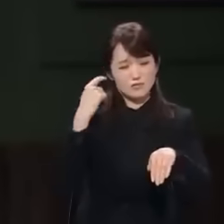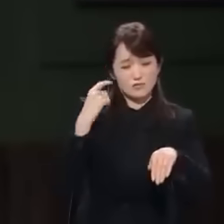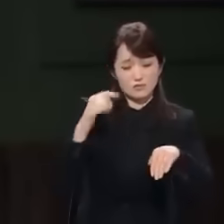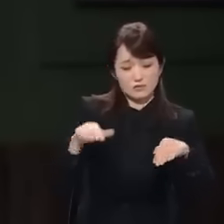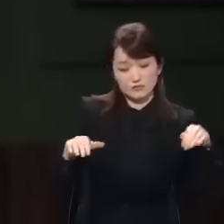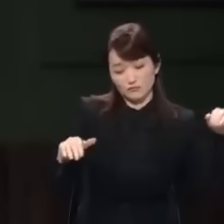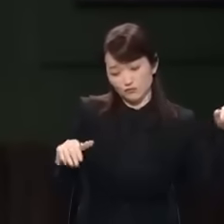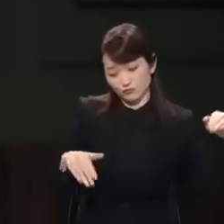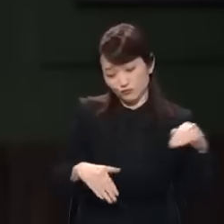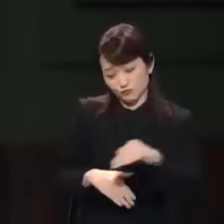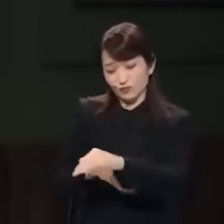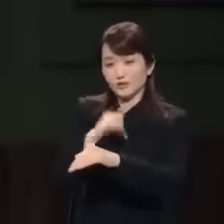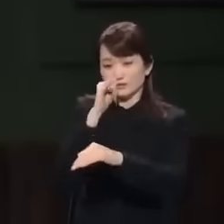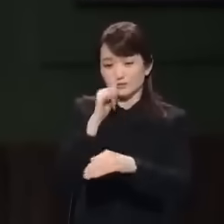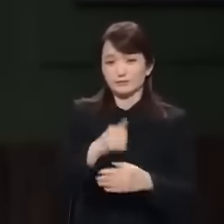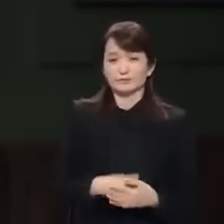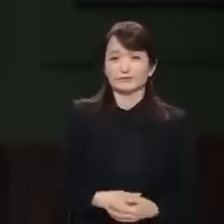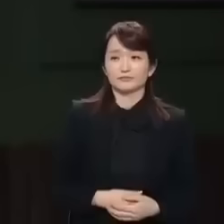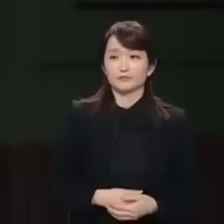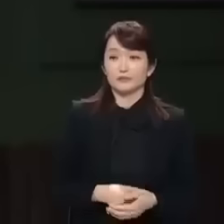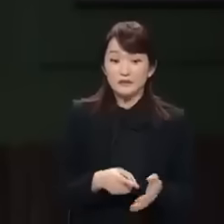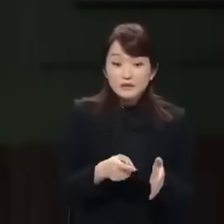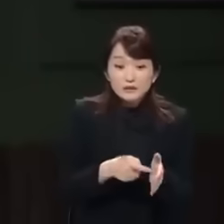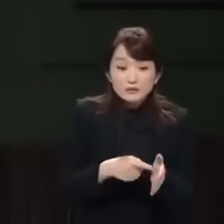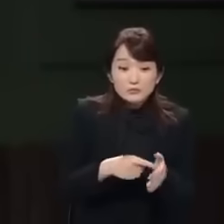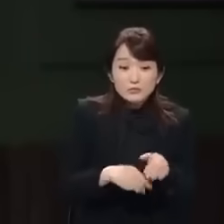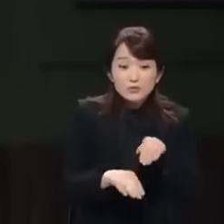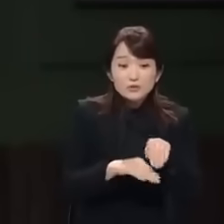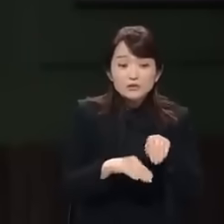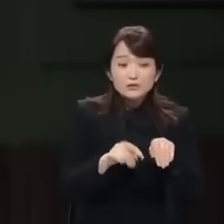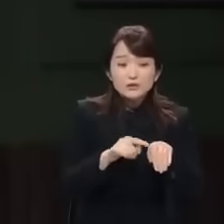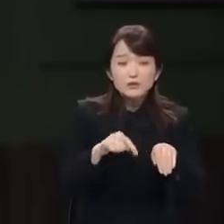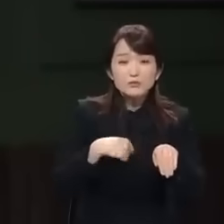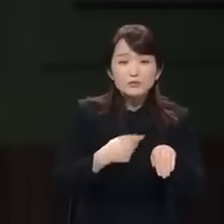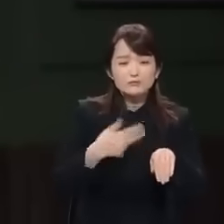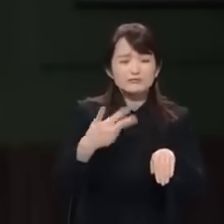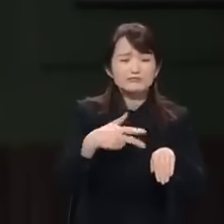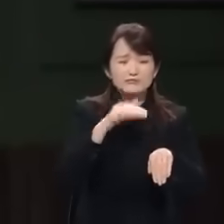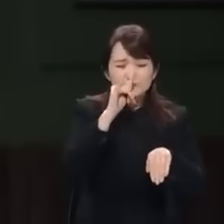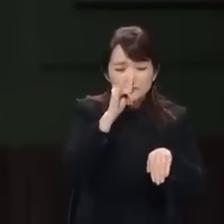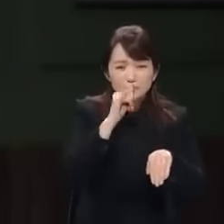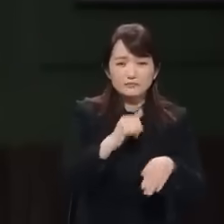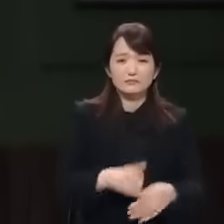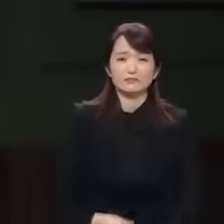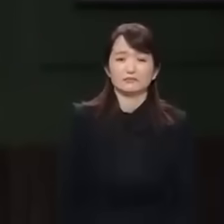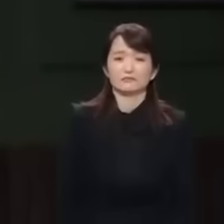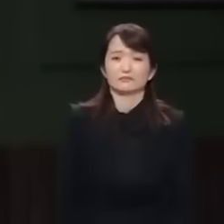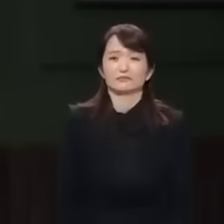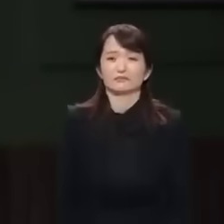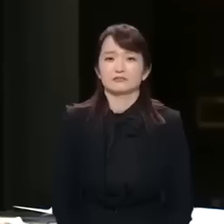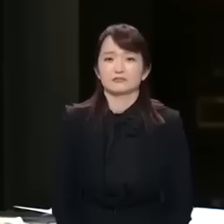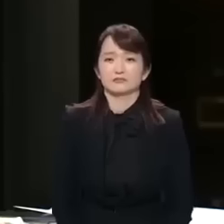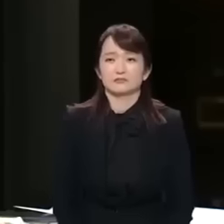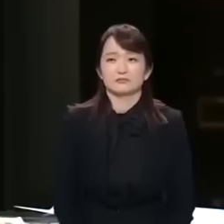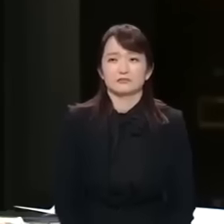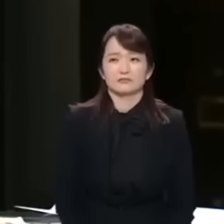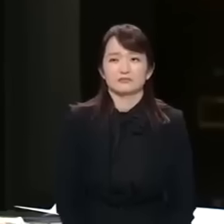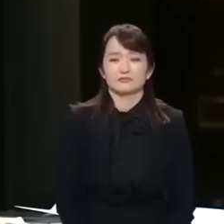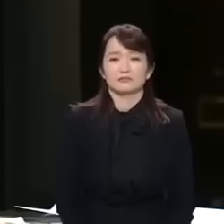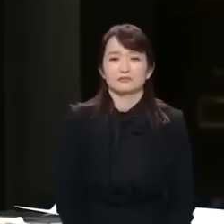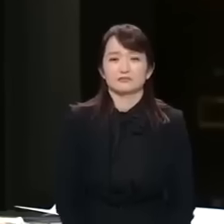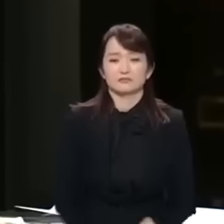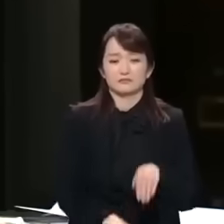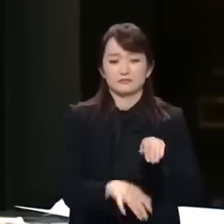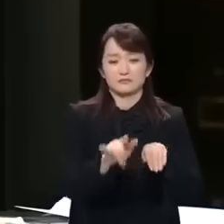아닌가요? 이런 댓글이 달렸고요. 그렇게 급하면 본인 차에 실례하시던지 이런 냉소적인 반응도 있었습니다. 뭐 아닐 수도 있죠. 그 사람이 그